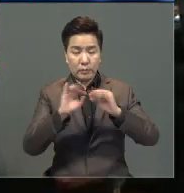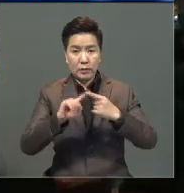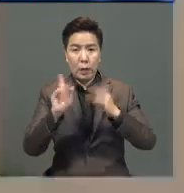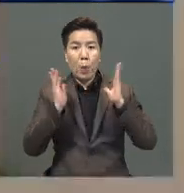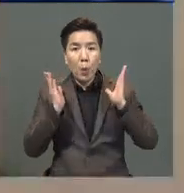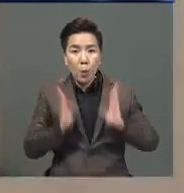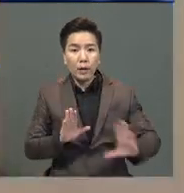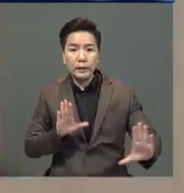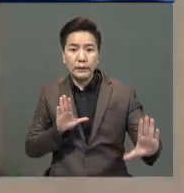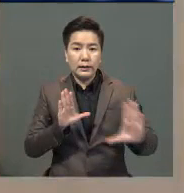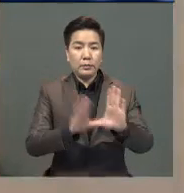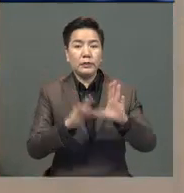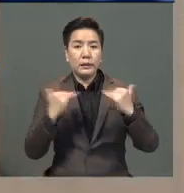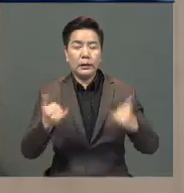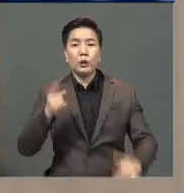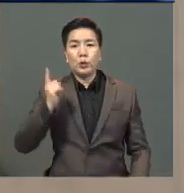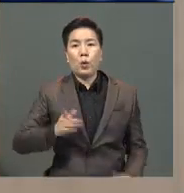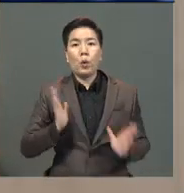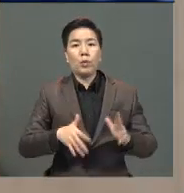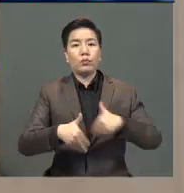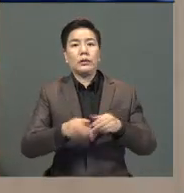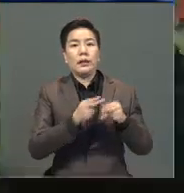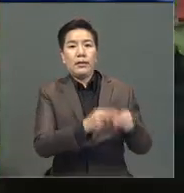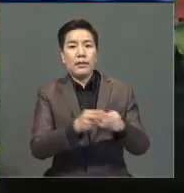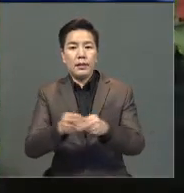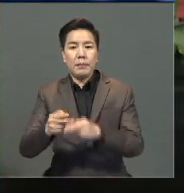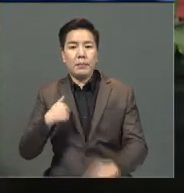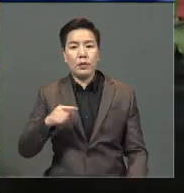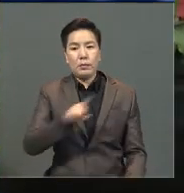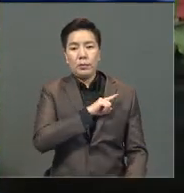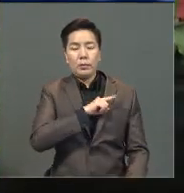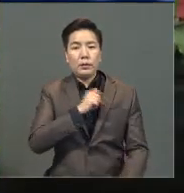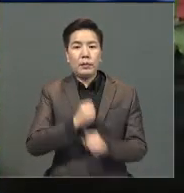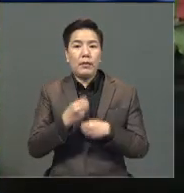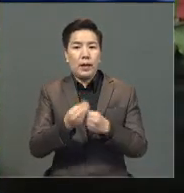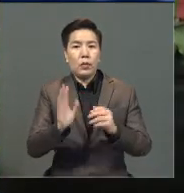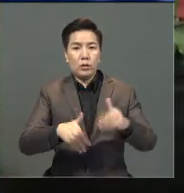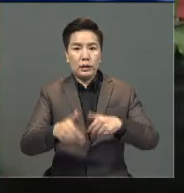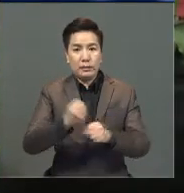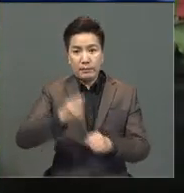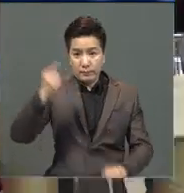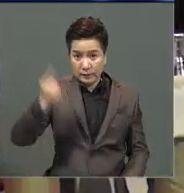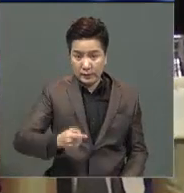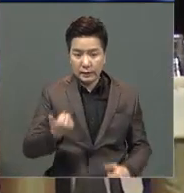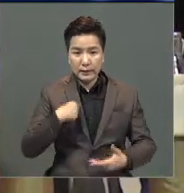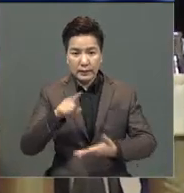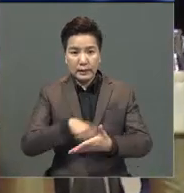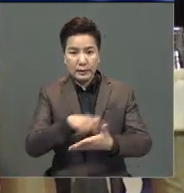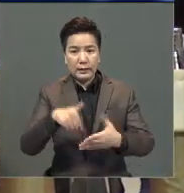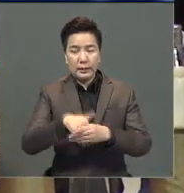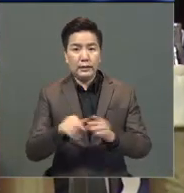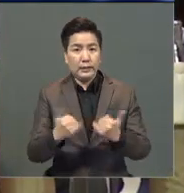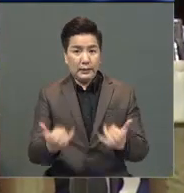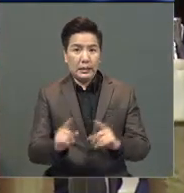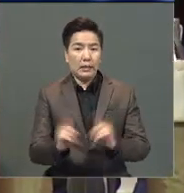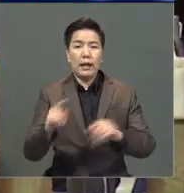เพราะบุคคลที่จะลงสมัครรับเลือกตั้งได้ต้องเป็นคนในท้องถิ่นและมีบทบาทที่ทำงานเพื่อท้องถิ่นอย่างแท้จริงซึ่งการเลือกตั้งของถิ่นนั้น